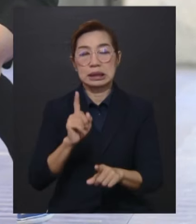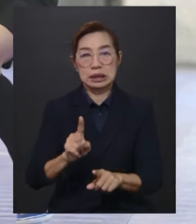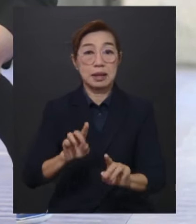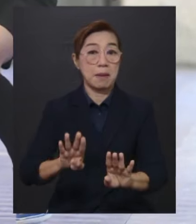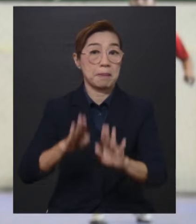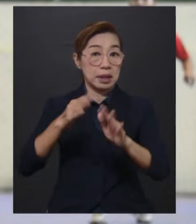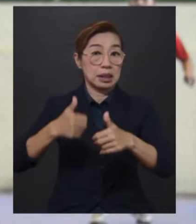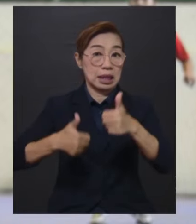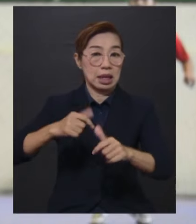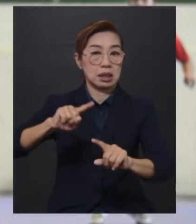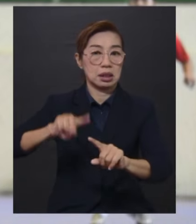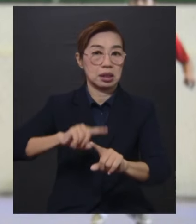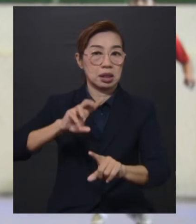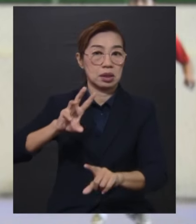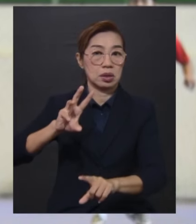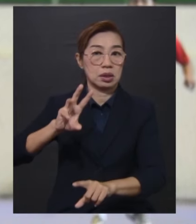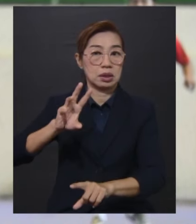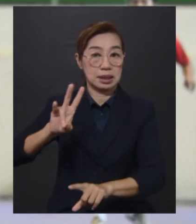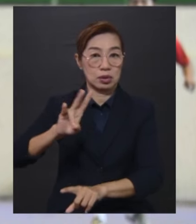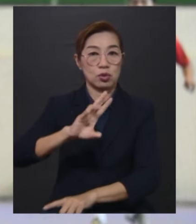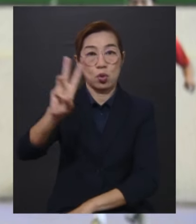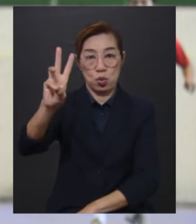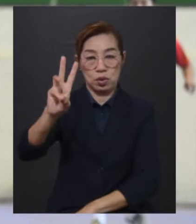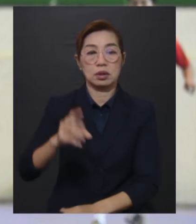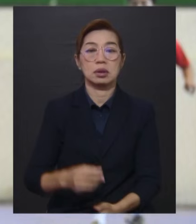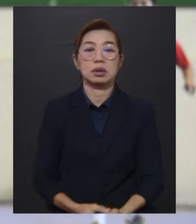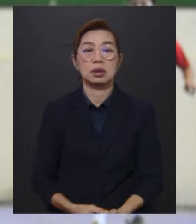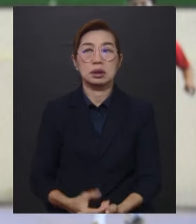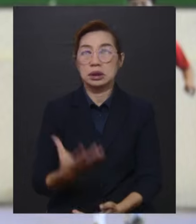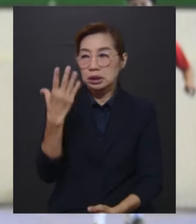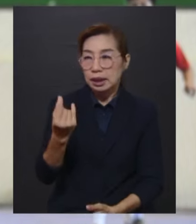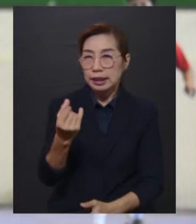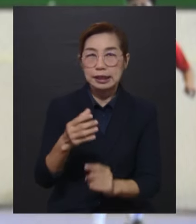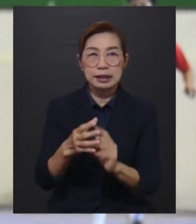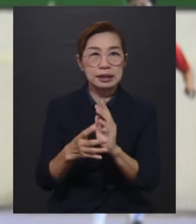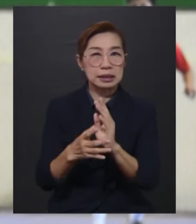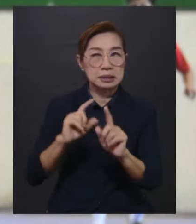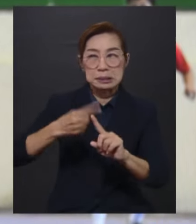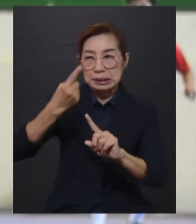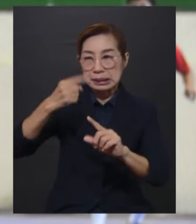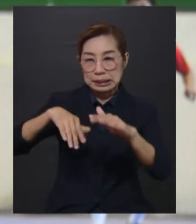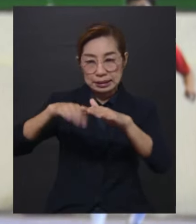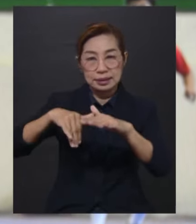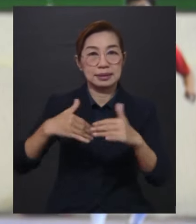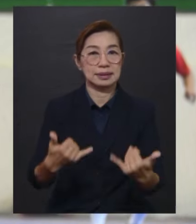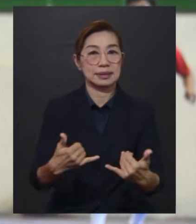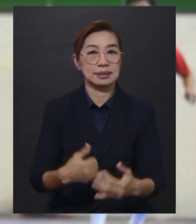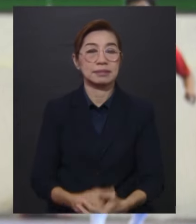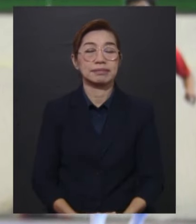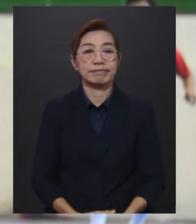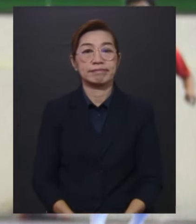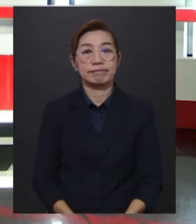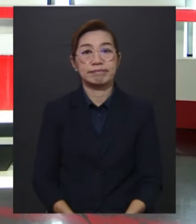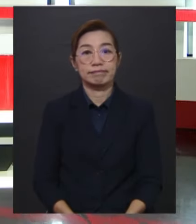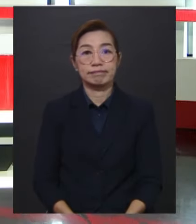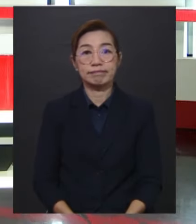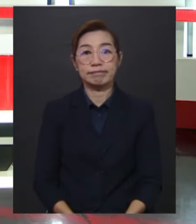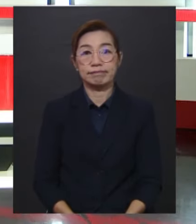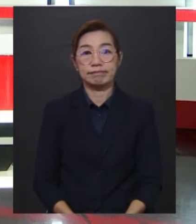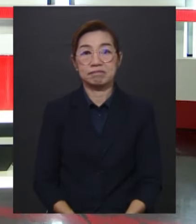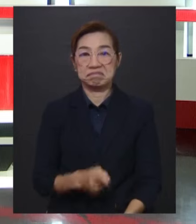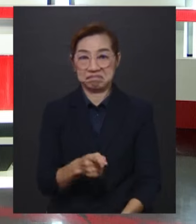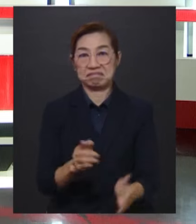จะไปเปิดในวันที่6กรกฎาคมนี้นะครับก็เหลือเวลาอีกไม่ถึง1เดือนแล้วนะครับ ค่ะก็ถือว่าเป็นสิ่งที่น่าย